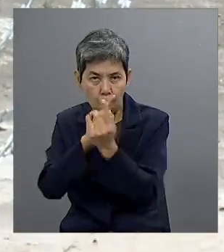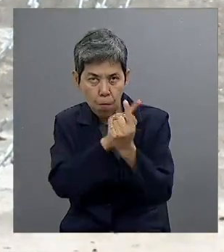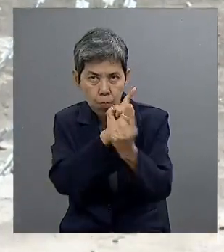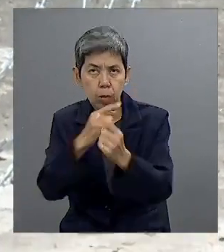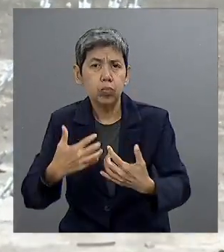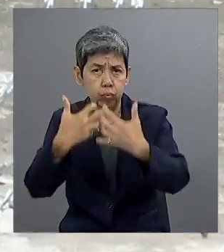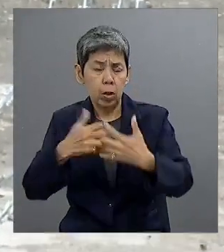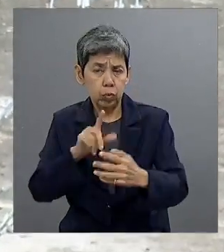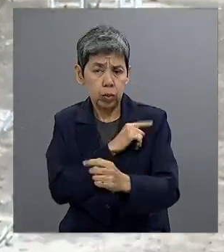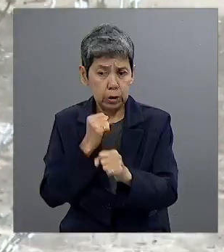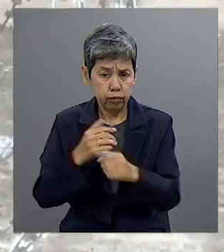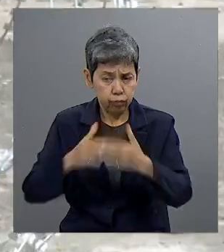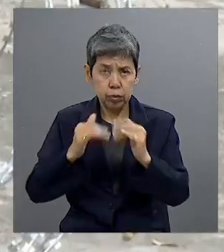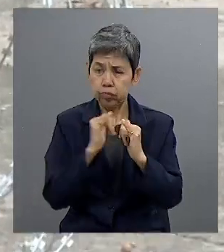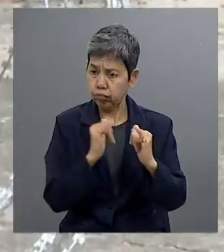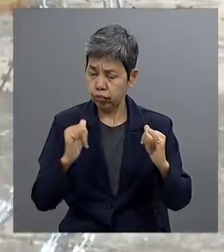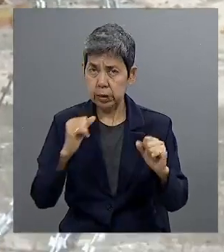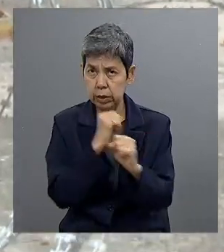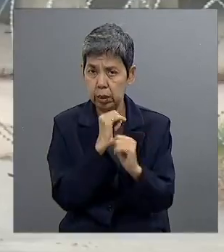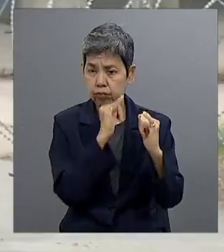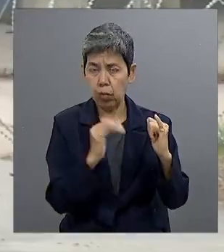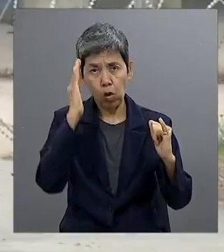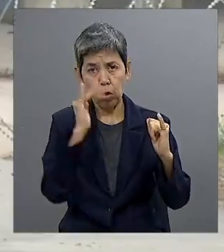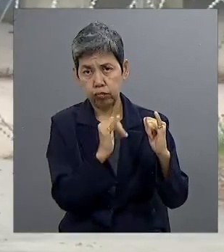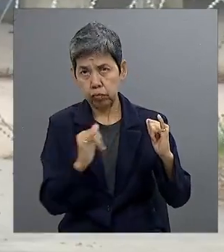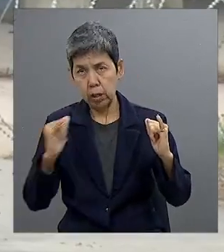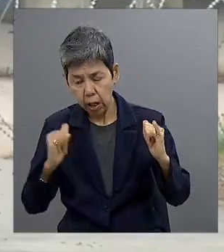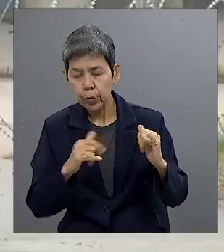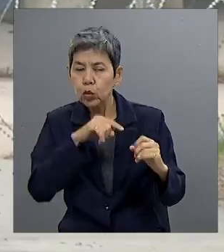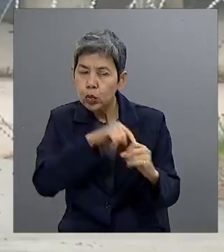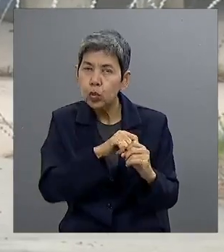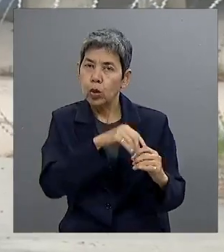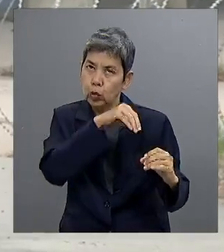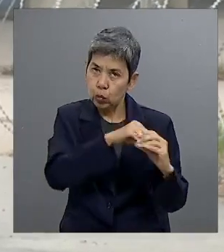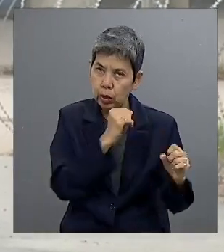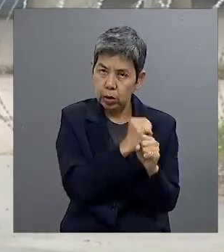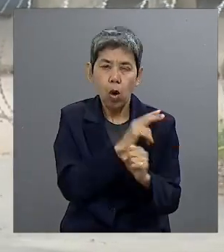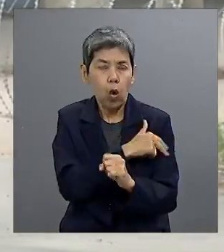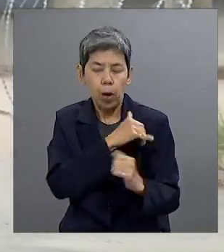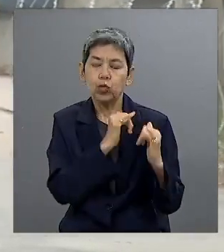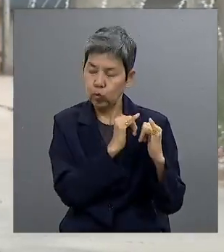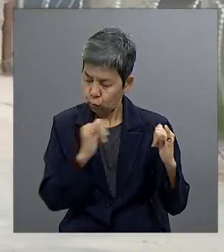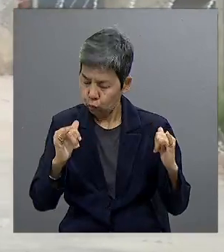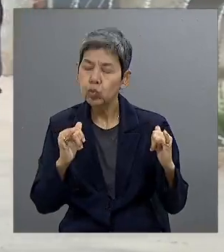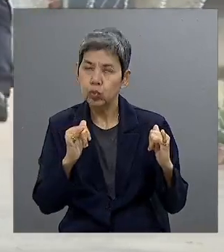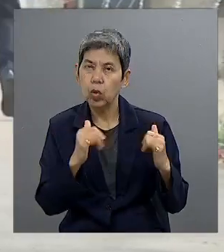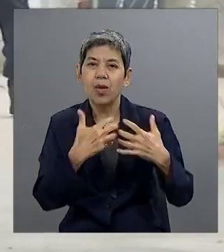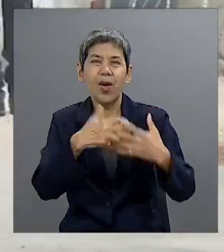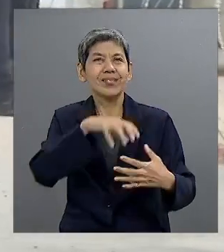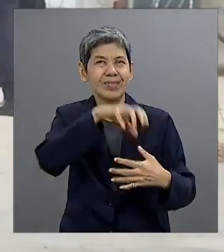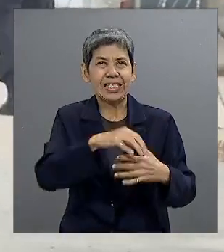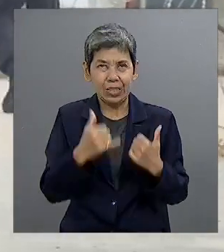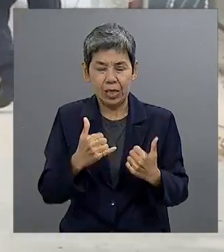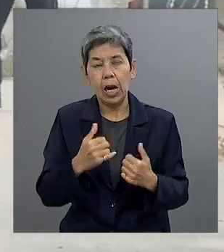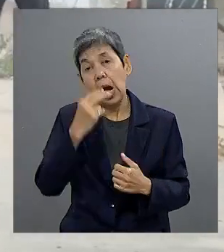ความพร้อมจัดตั้งเป็นแฟคเตอรี่คอทันทีนที่เป็นสถานที่ทั้งจากกันและก็โรงพยาบาลสนามรองรับการระบาดเนี่ยตอนนี้กลายเป็น